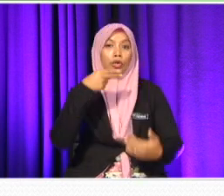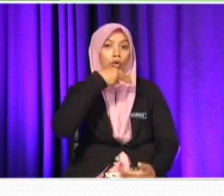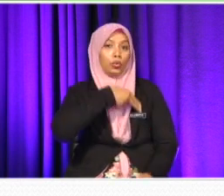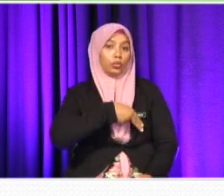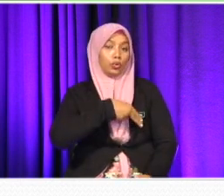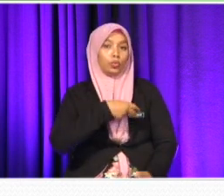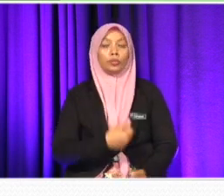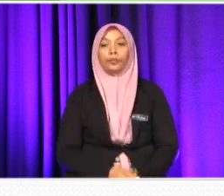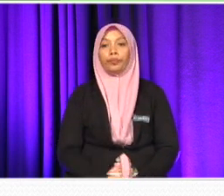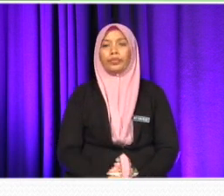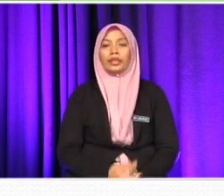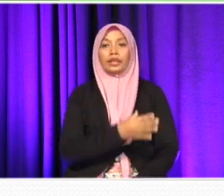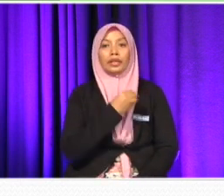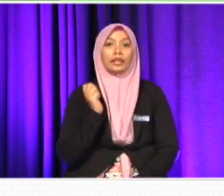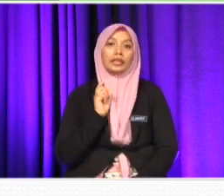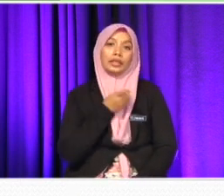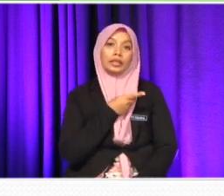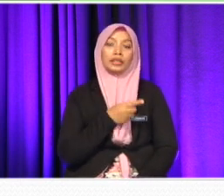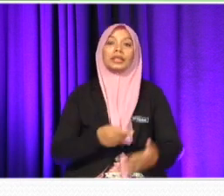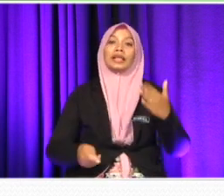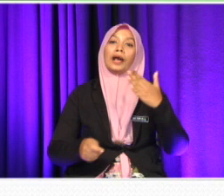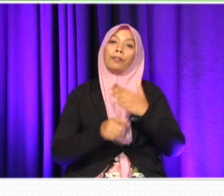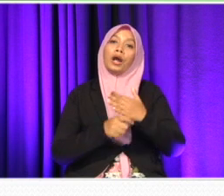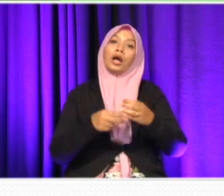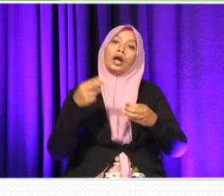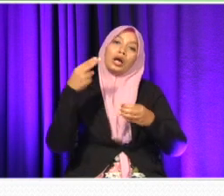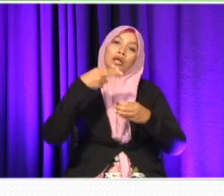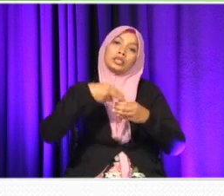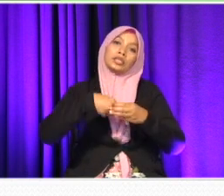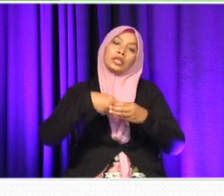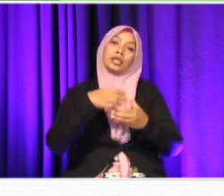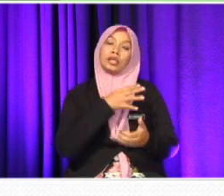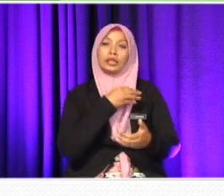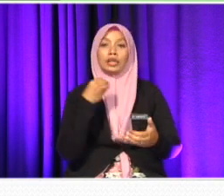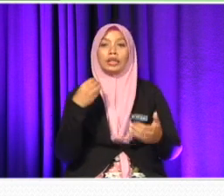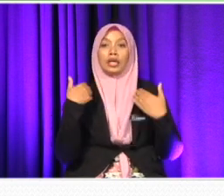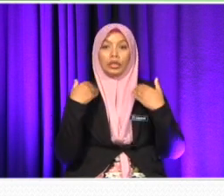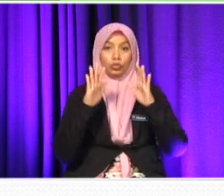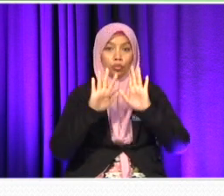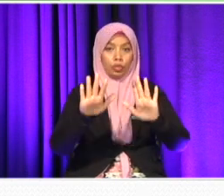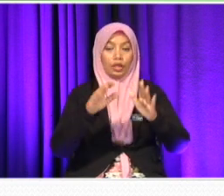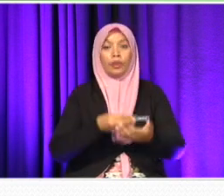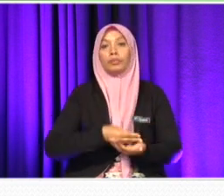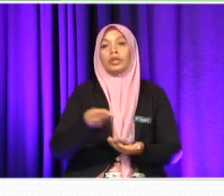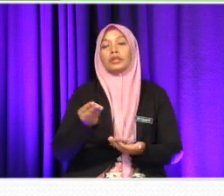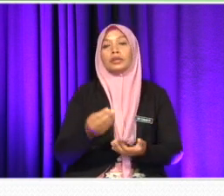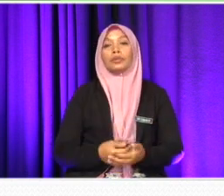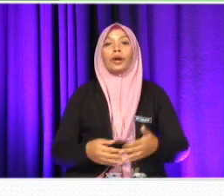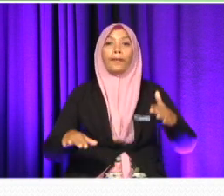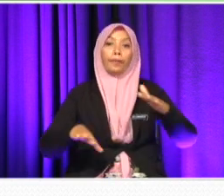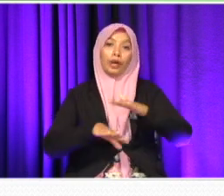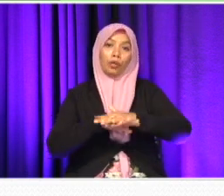awal kemudian kita akan tambah hasil dan kemudian adanya belanja yang bawa sekali adalah